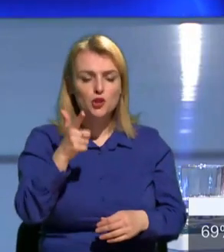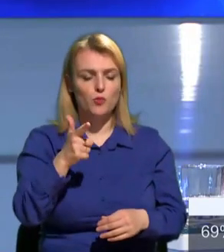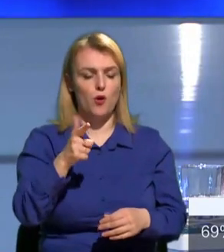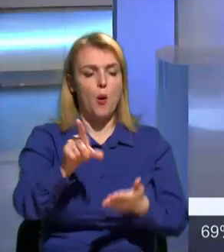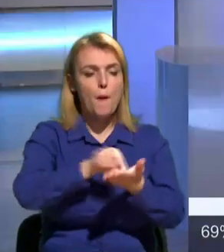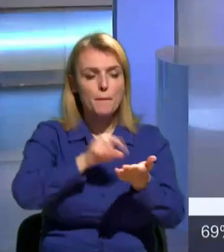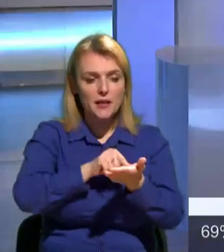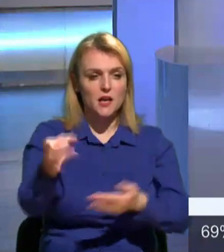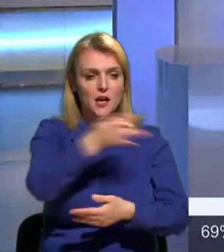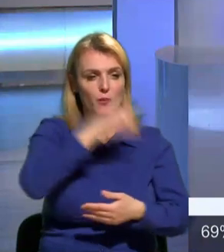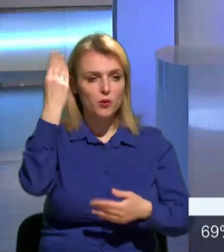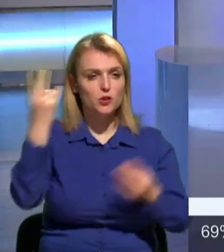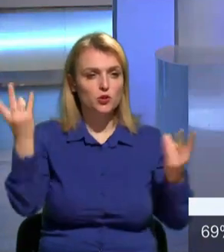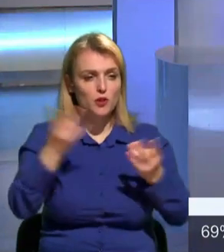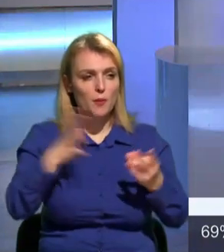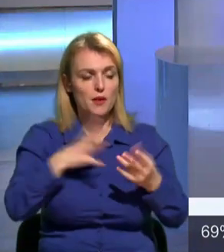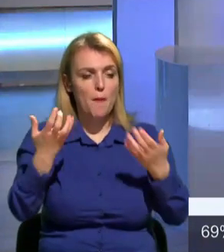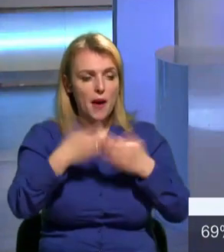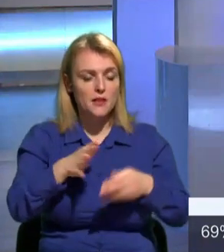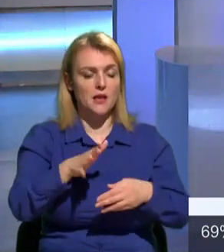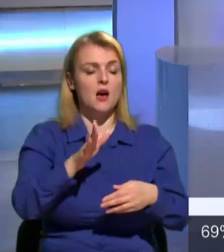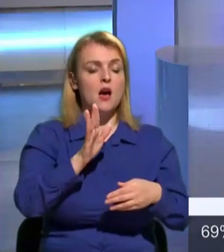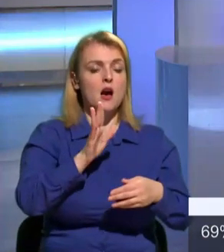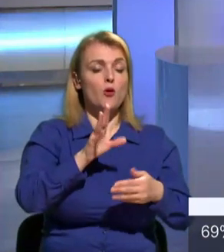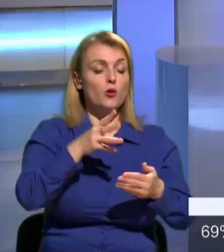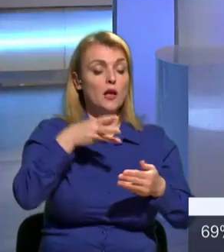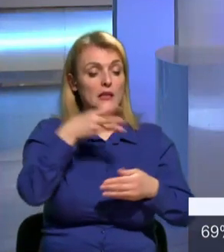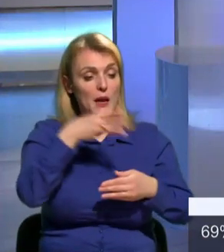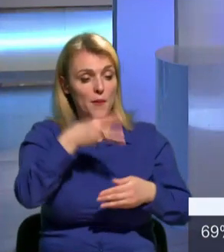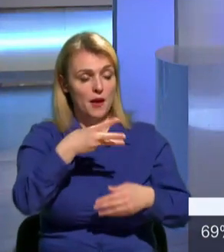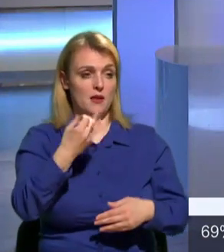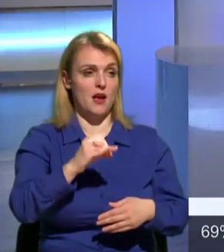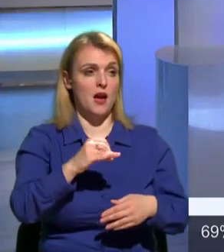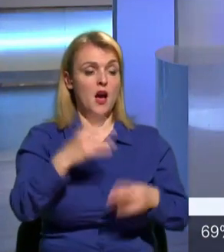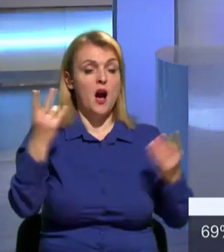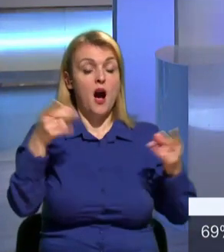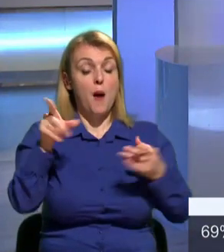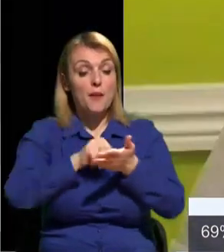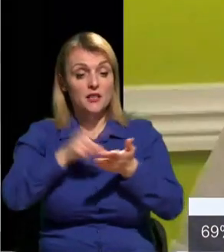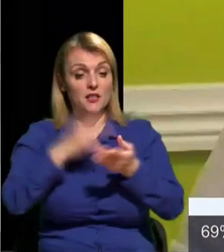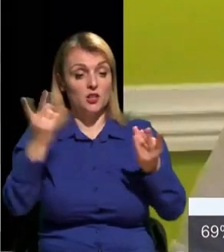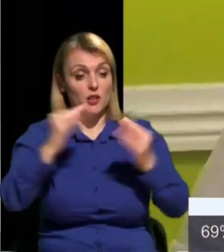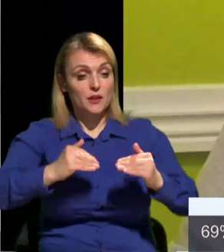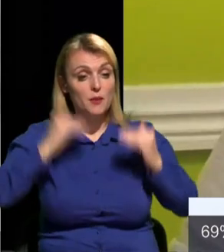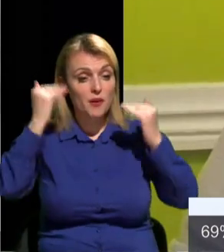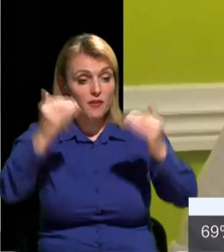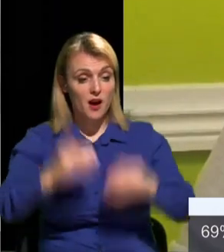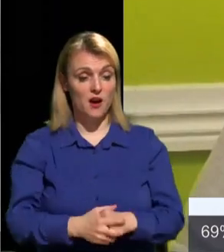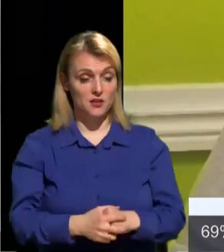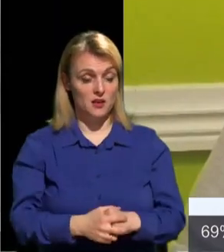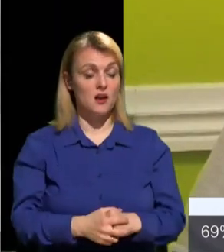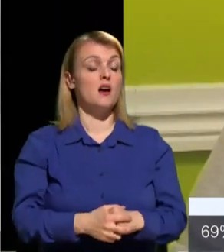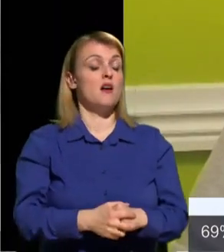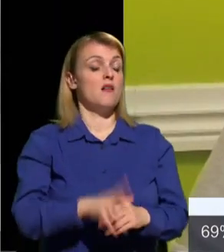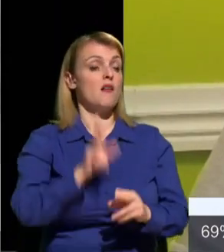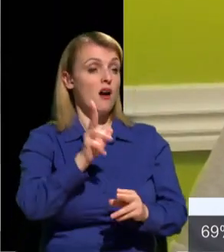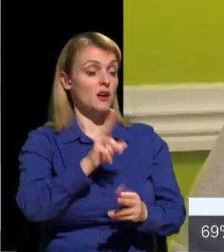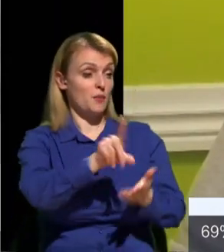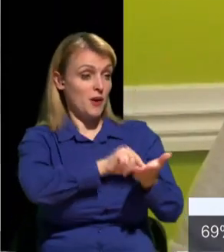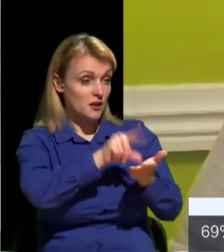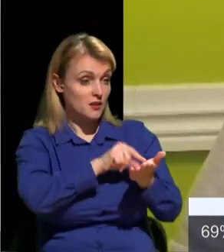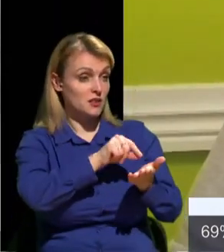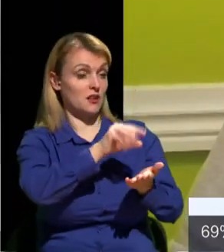în jur de 3.300 de lei. Deci ea trebuie să crească odată cu creșterea salariului. Altfel, bătrânii noștri nu își pot duce cu demnitate